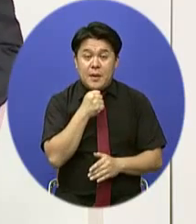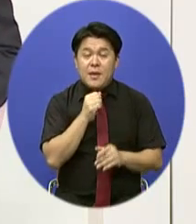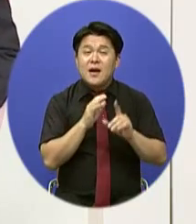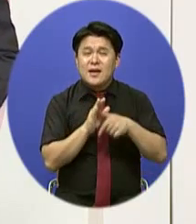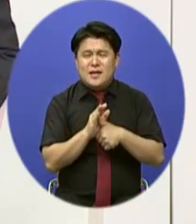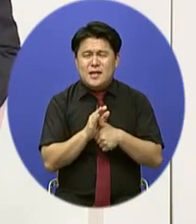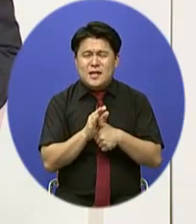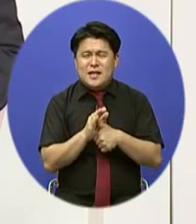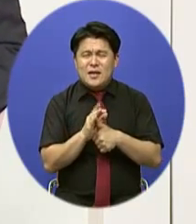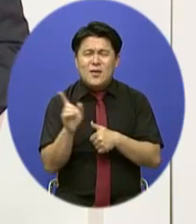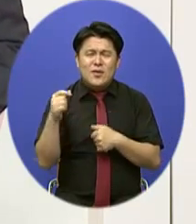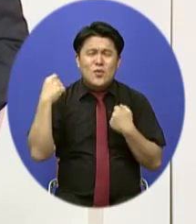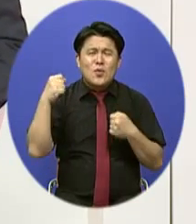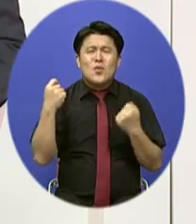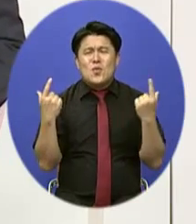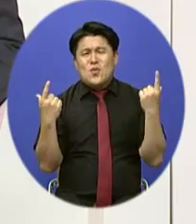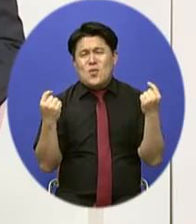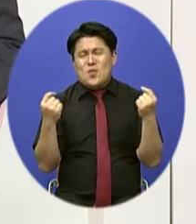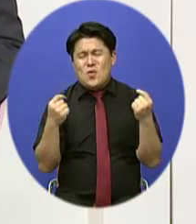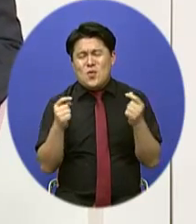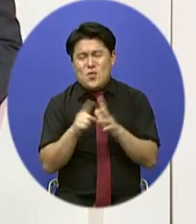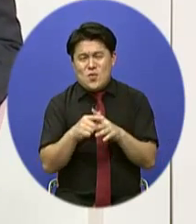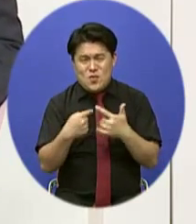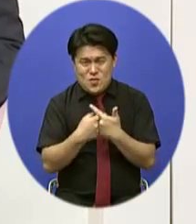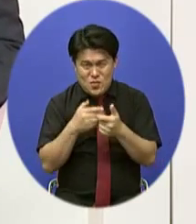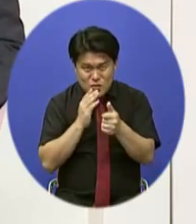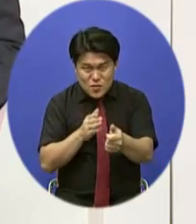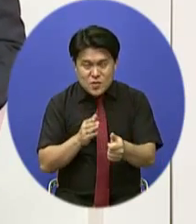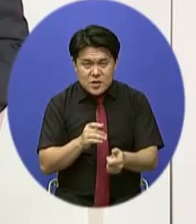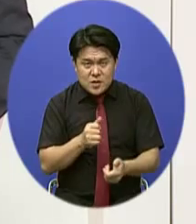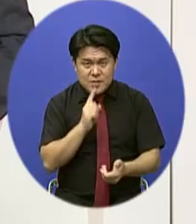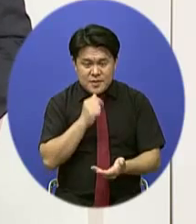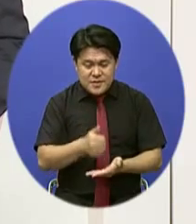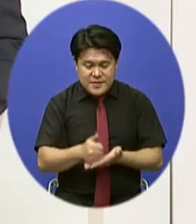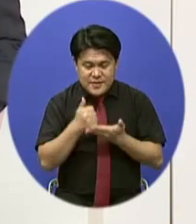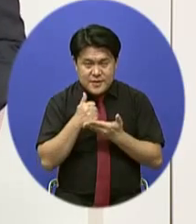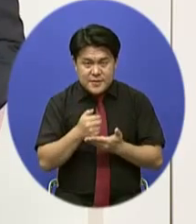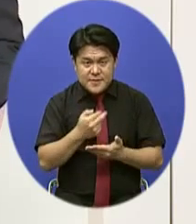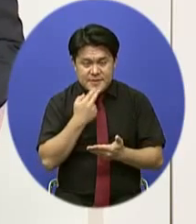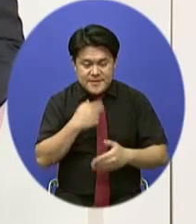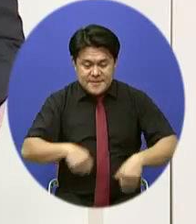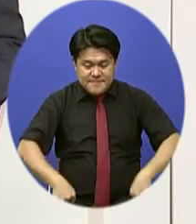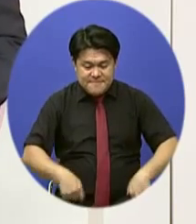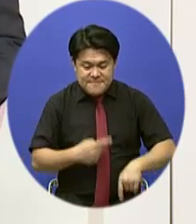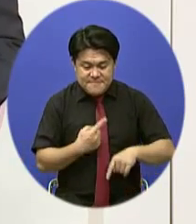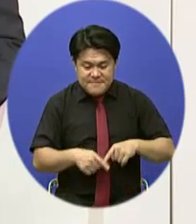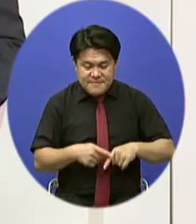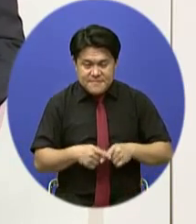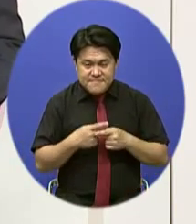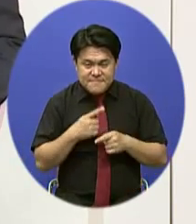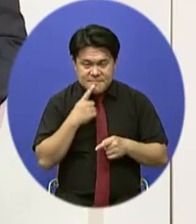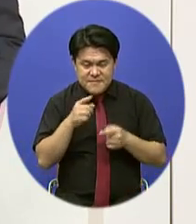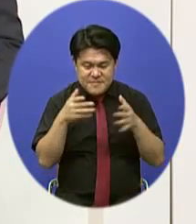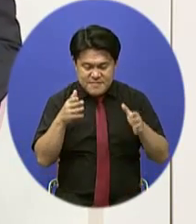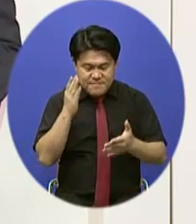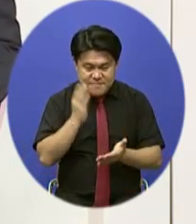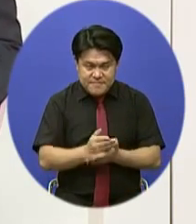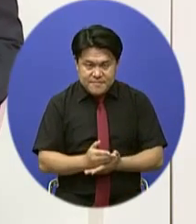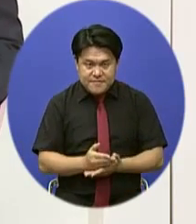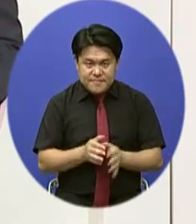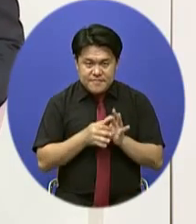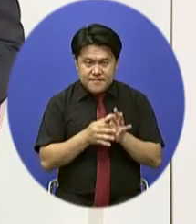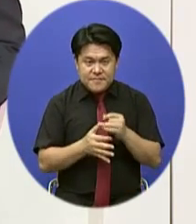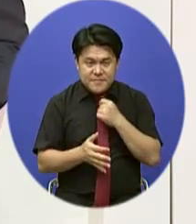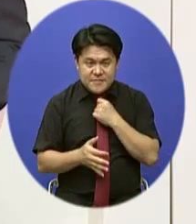그러니까 이해를 하세요. 반말을 찍찍 하고 존댓말 안 하고 우리 효정이를 그랬다고 지금 연결해라